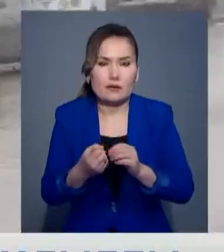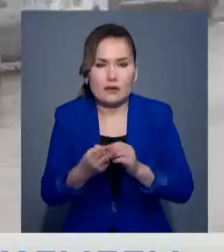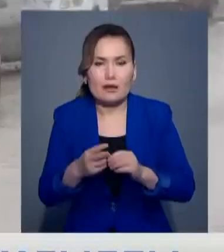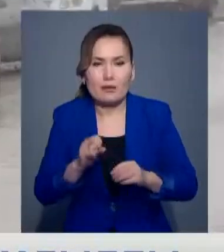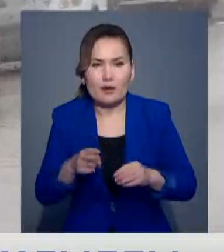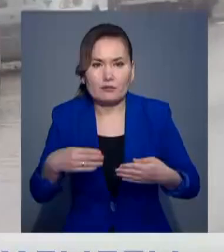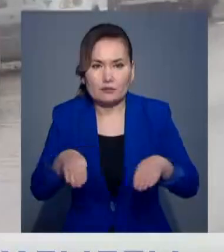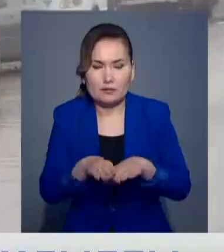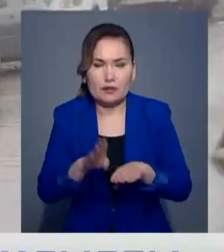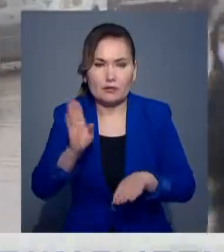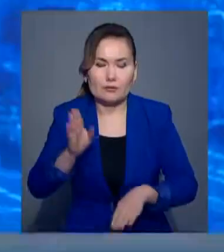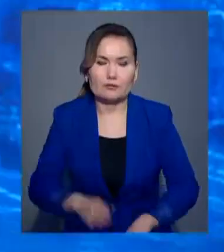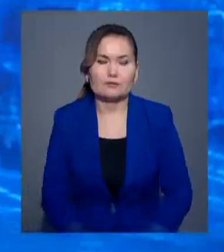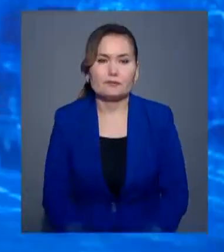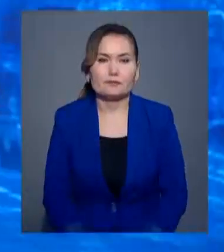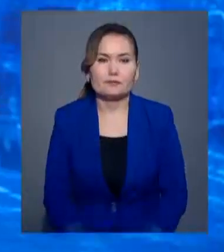Хабар 24.